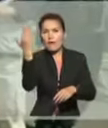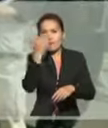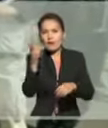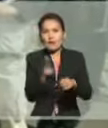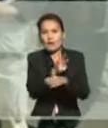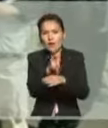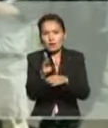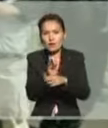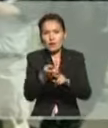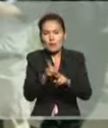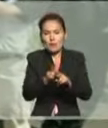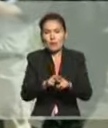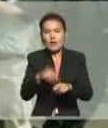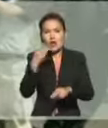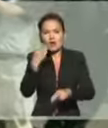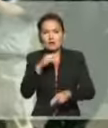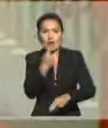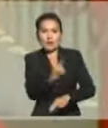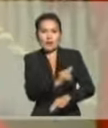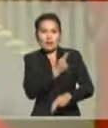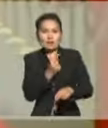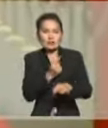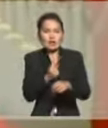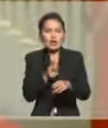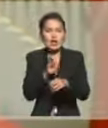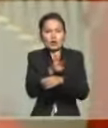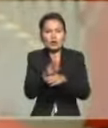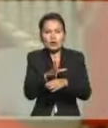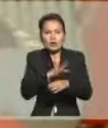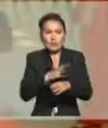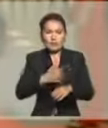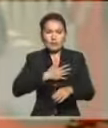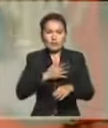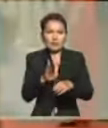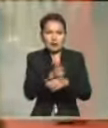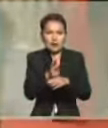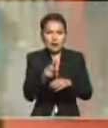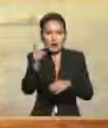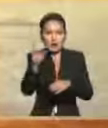шығармашылығының шыңы деседі болады. Кейін территория кино телебағдарламасында көрсетті.